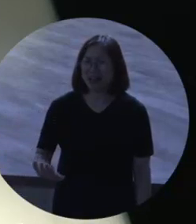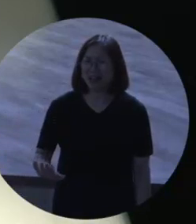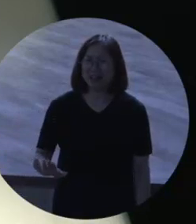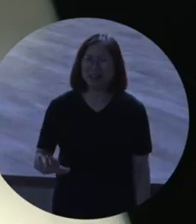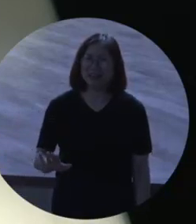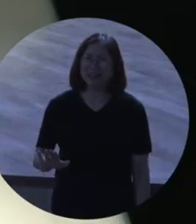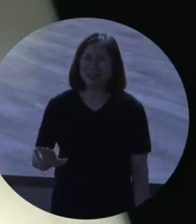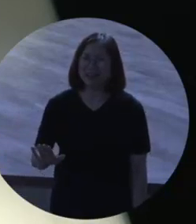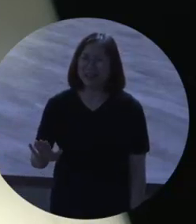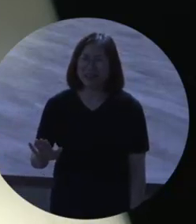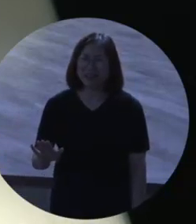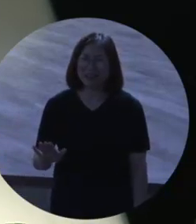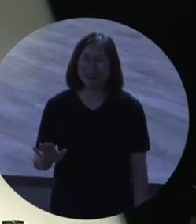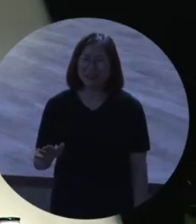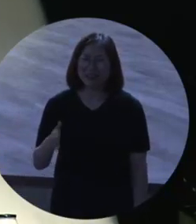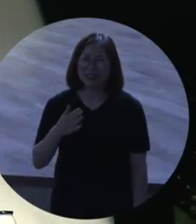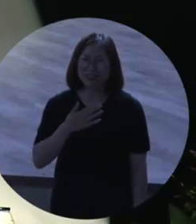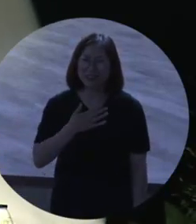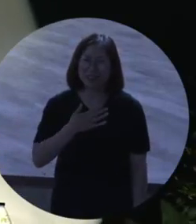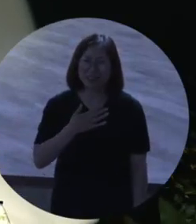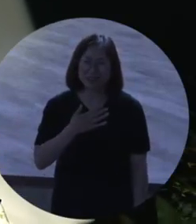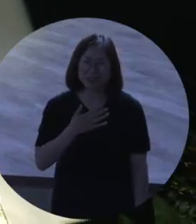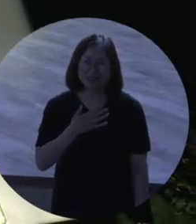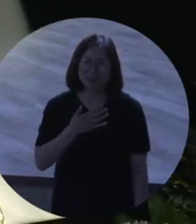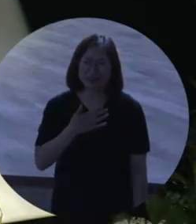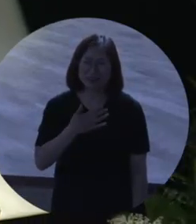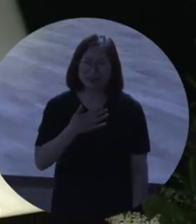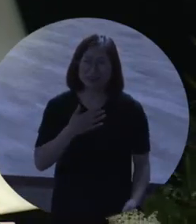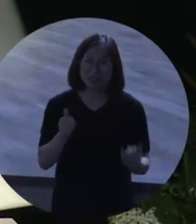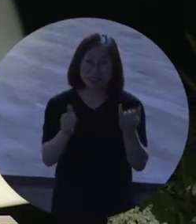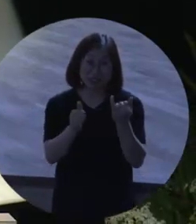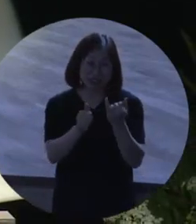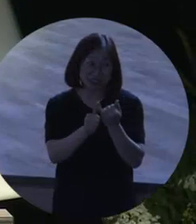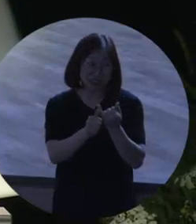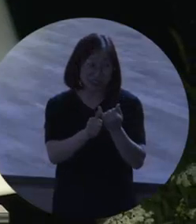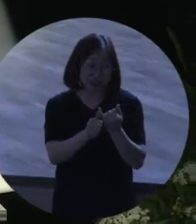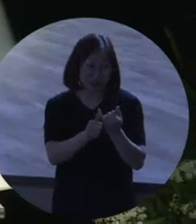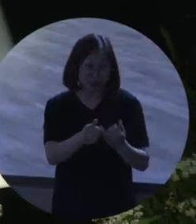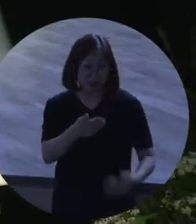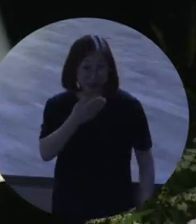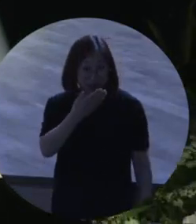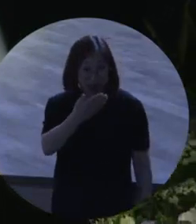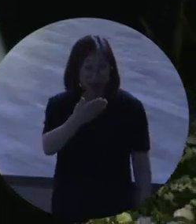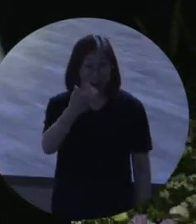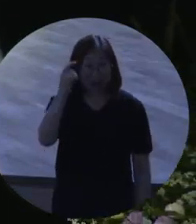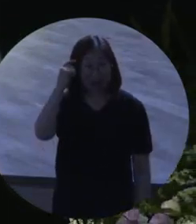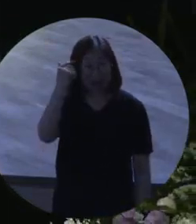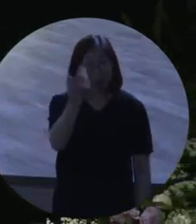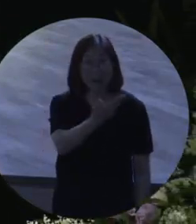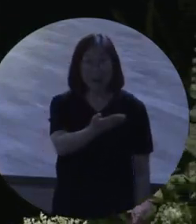하지만 내가 결혼할 수 있을까?